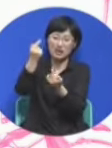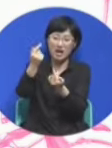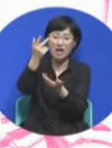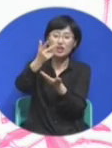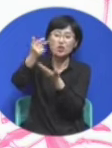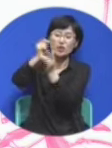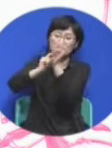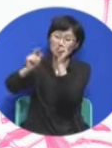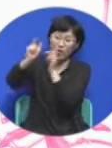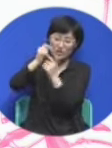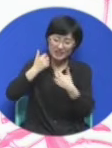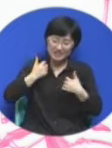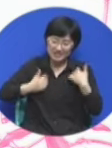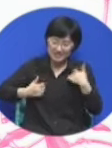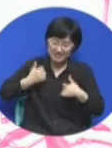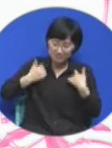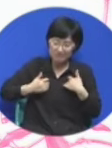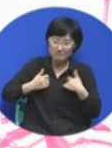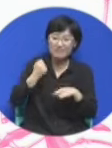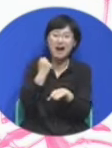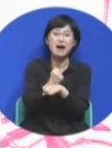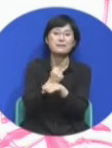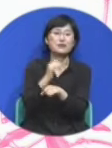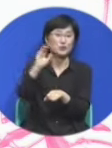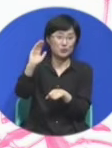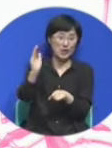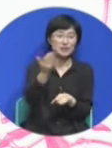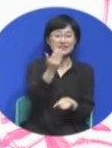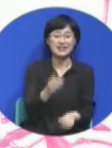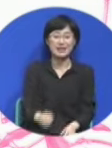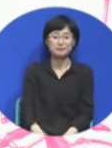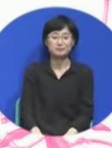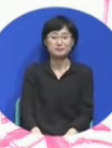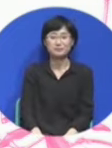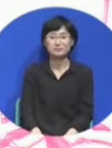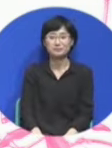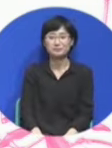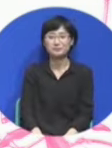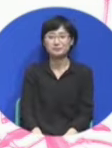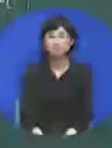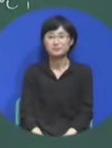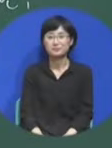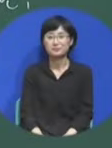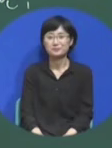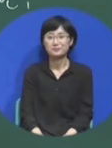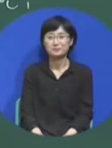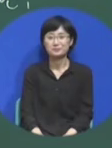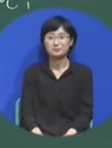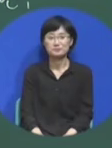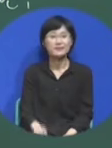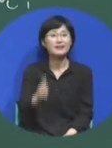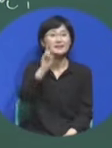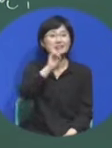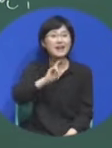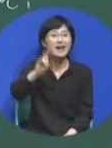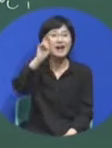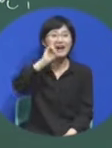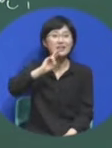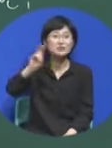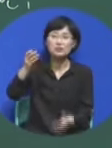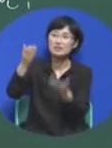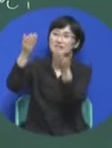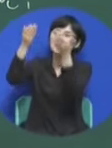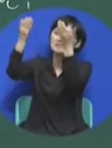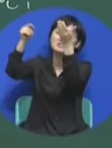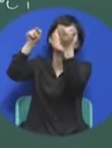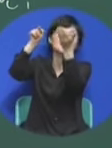드림보다 여호와를 더욱 기쁘시게 함이 될 것이라. 아멘. 우리가 찬송 하나 하나님 앞에 드리는